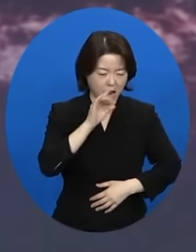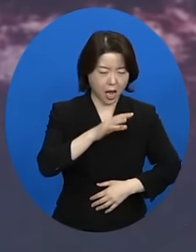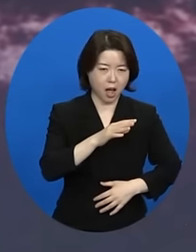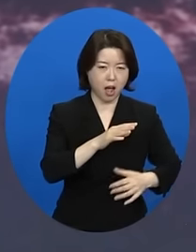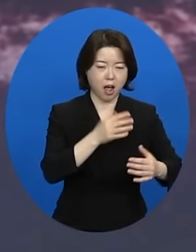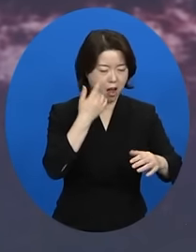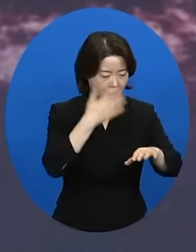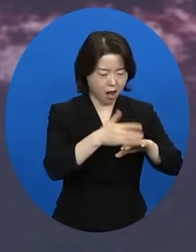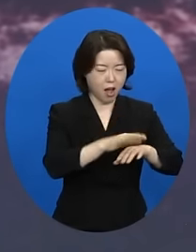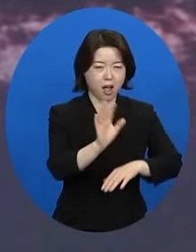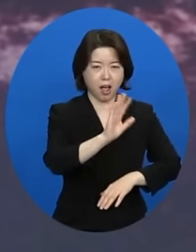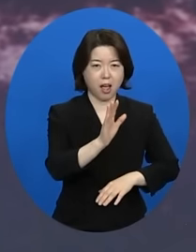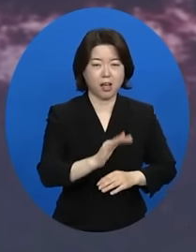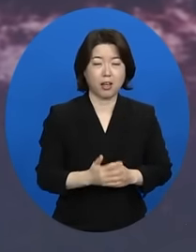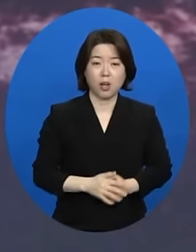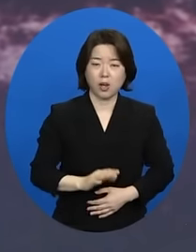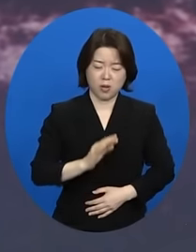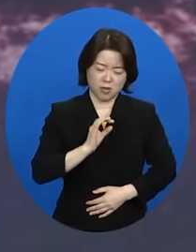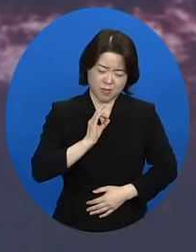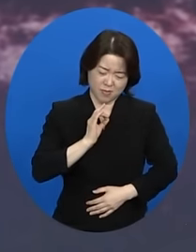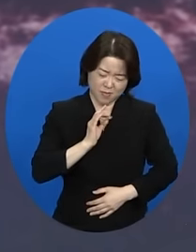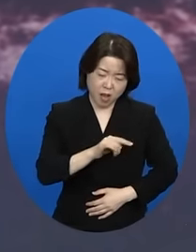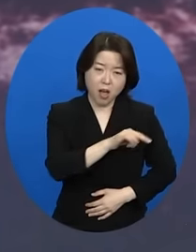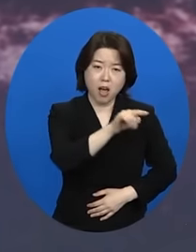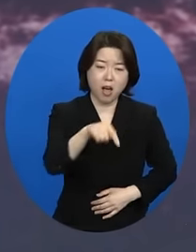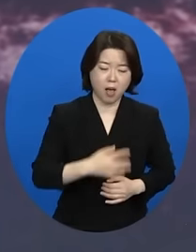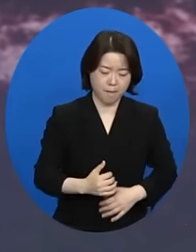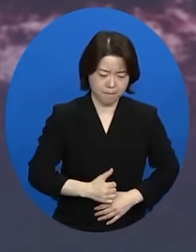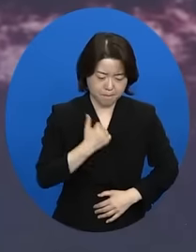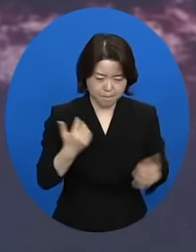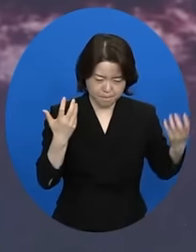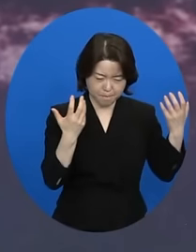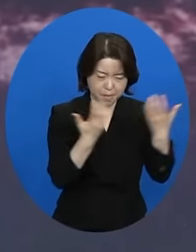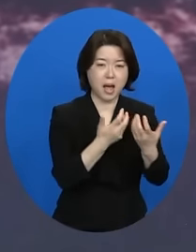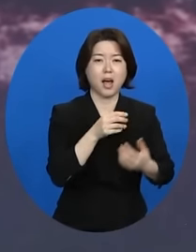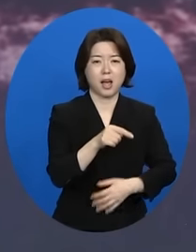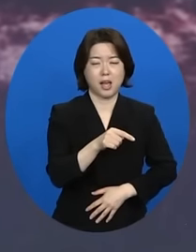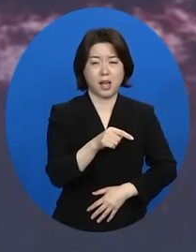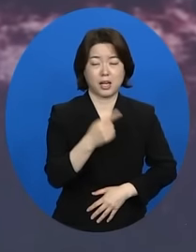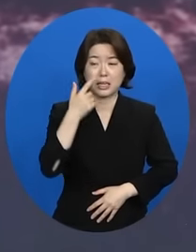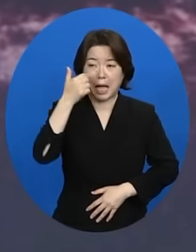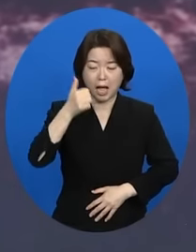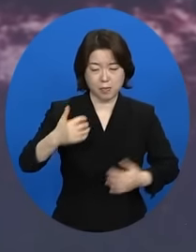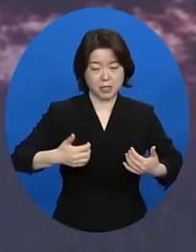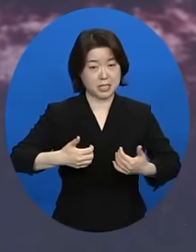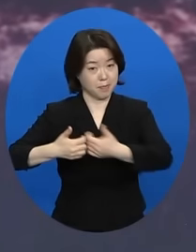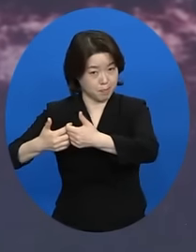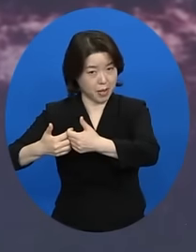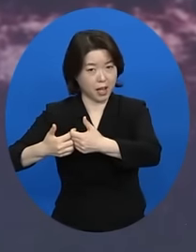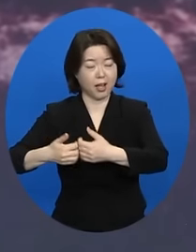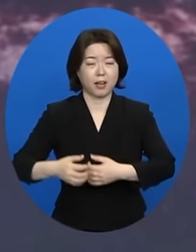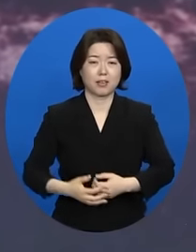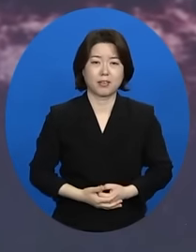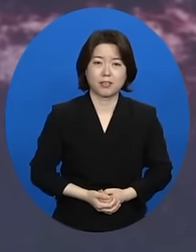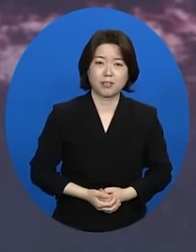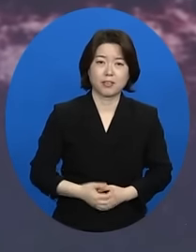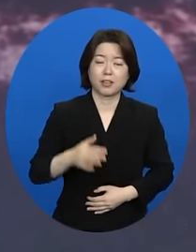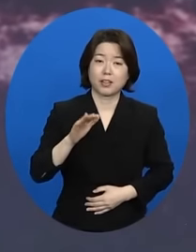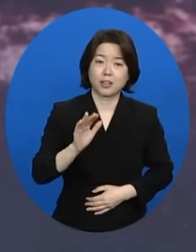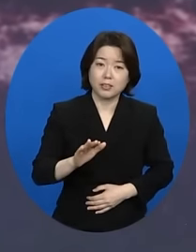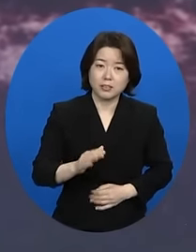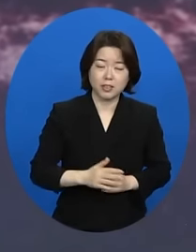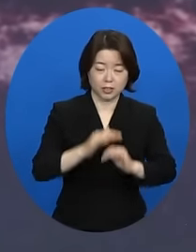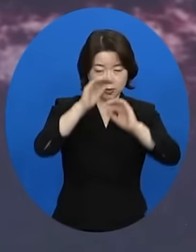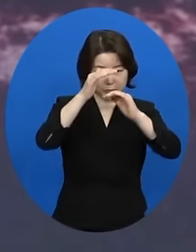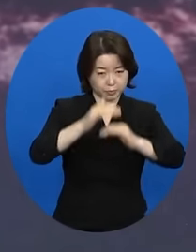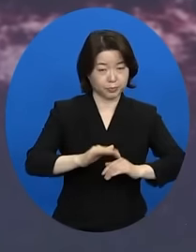일인데, 오죽했으면, 오죽 분노가 지금 안에 차올랐으면 아버지에게 그렇게 말했겠습니까? 근데 참 그